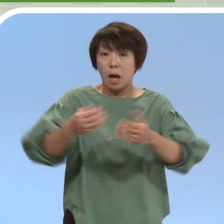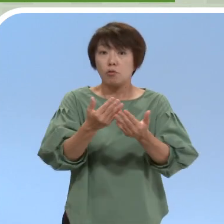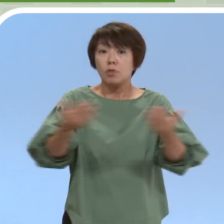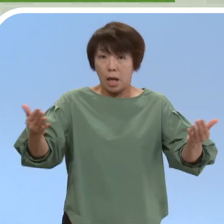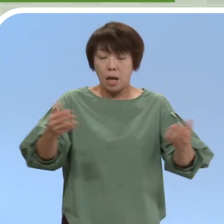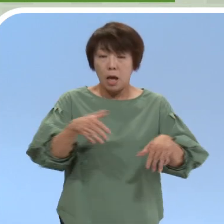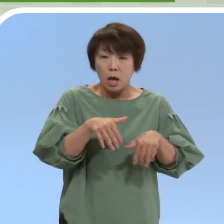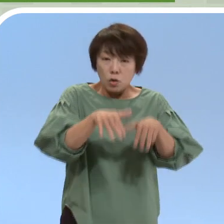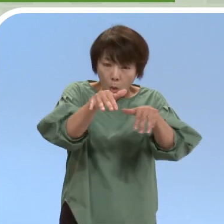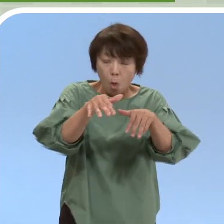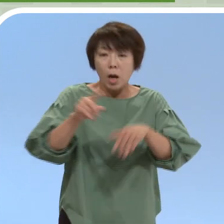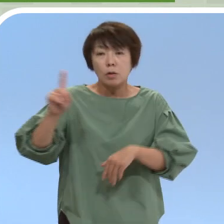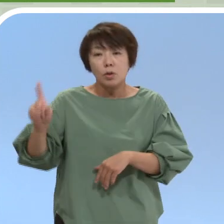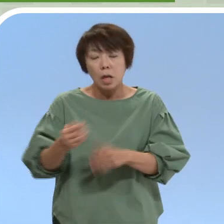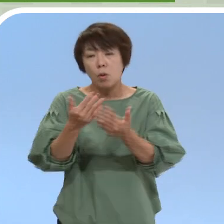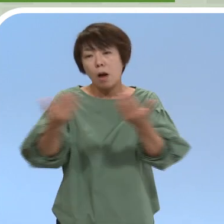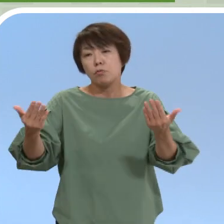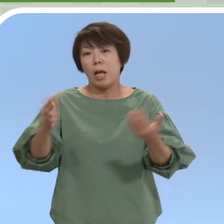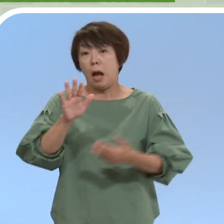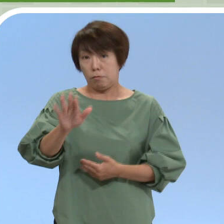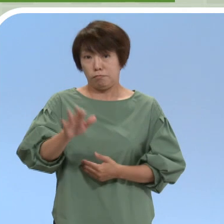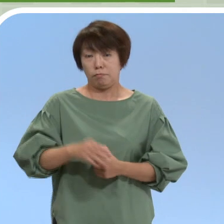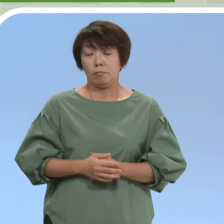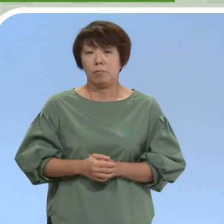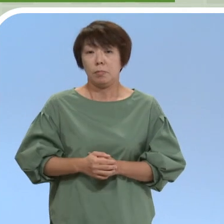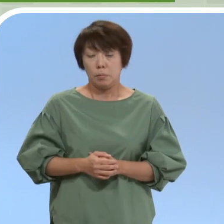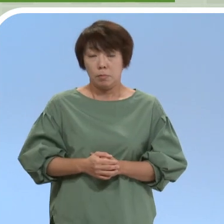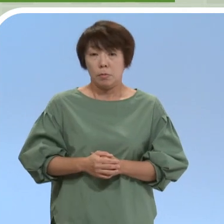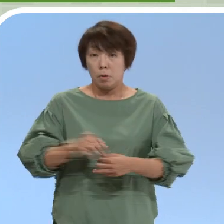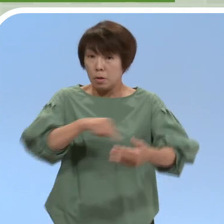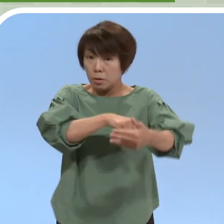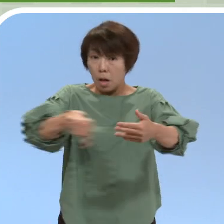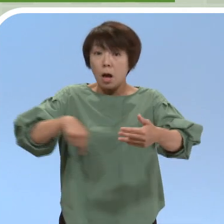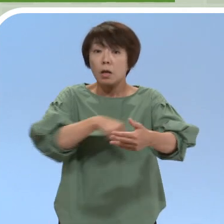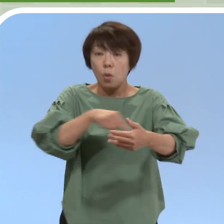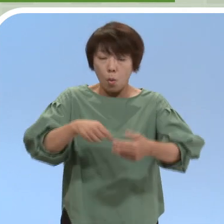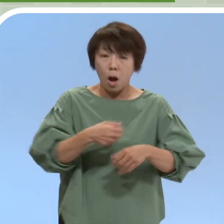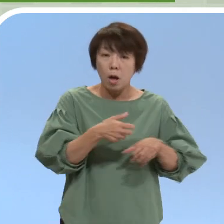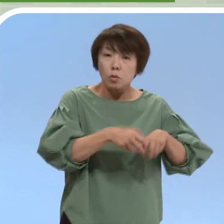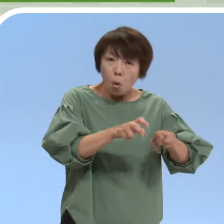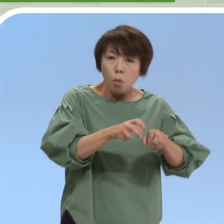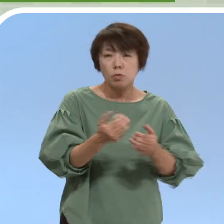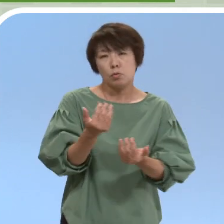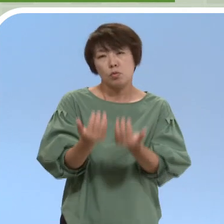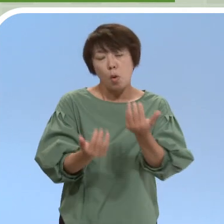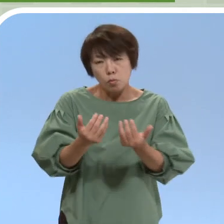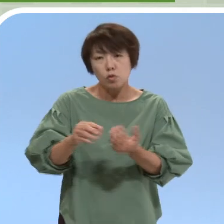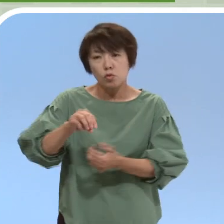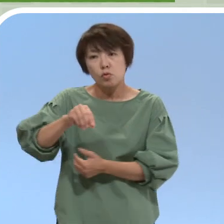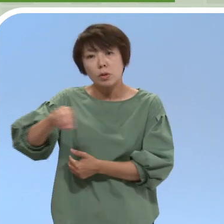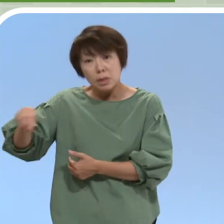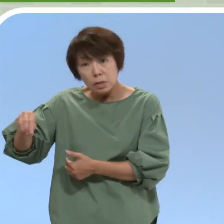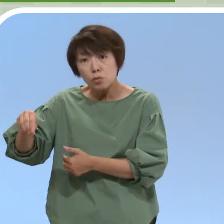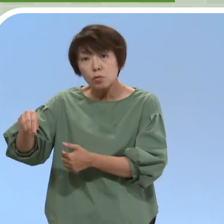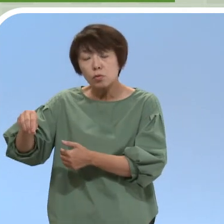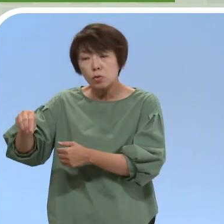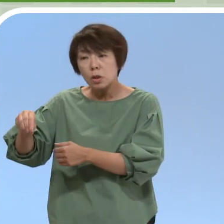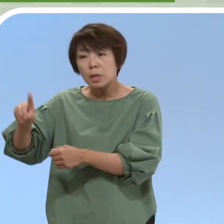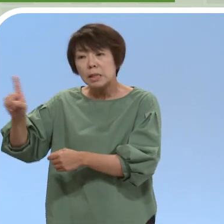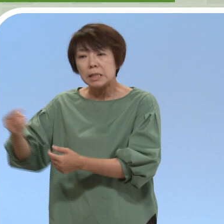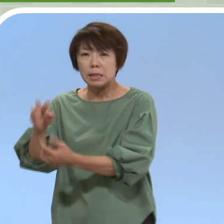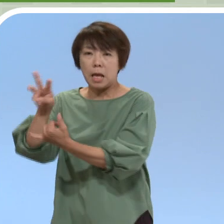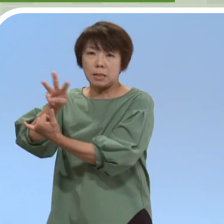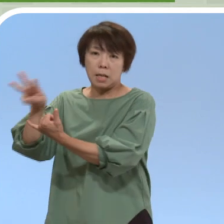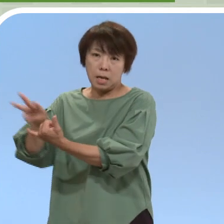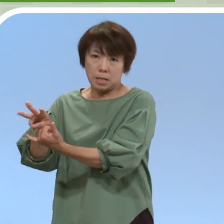自然の博物展を開催しています。この催しでは動物や植物、地質、自然